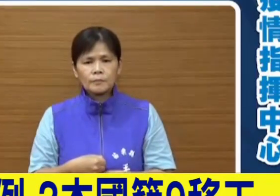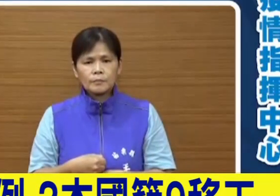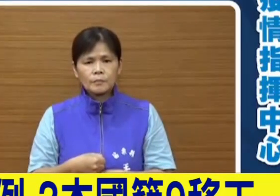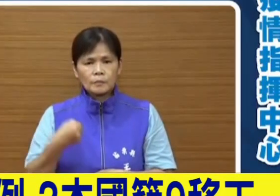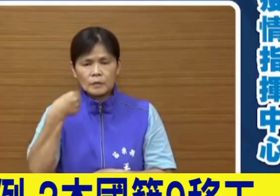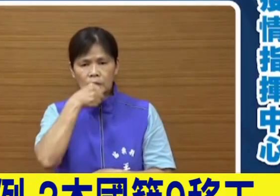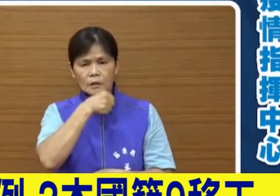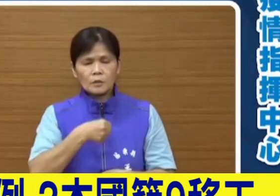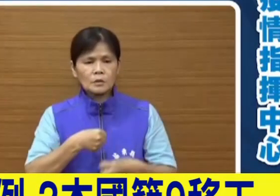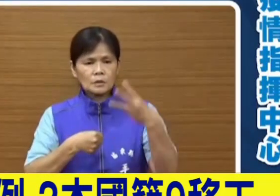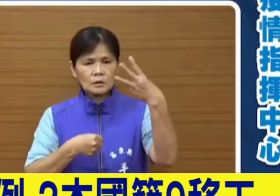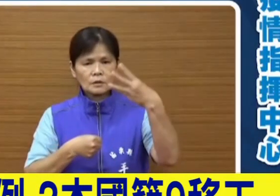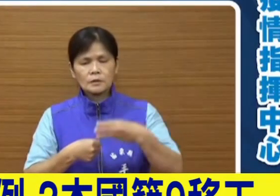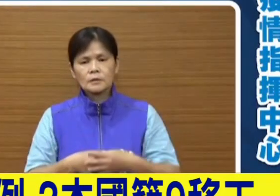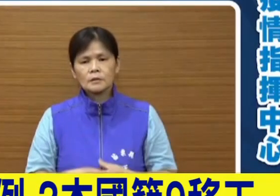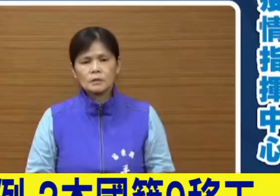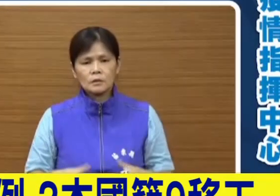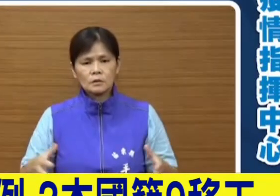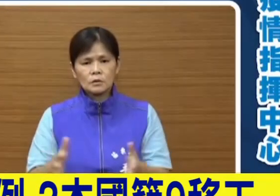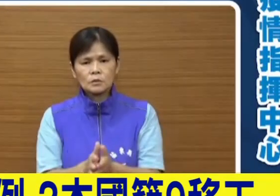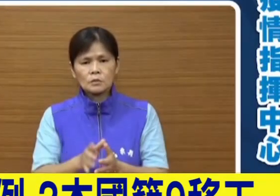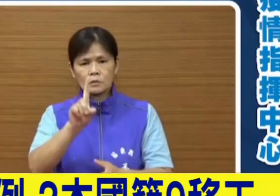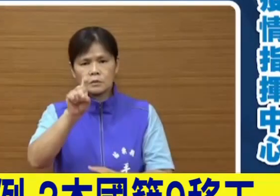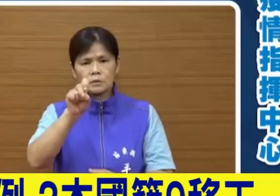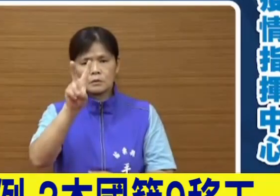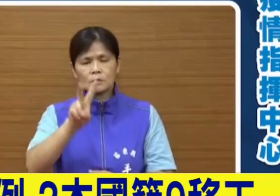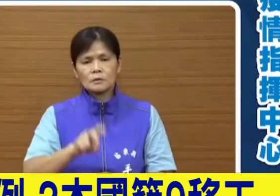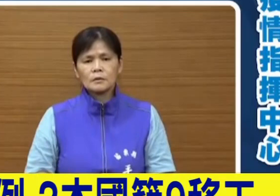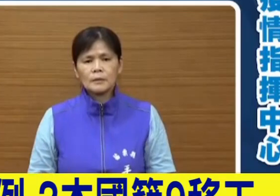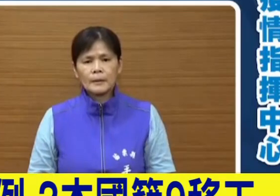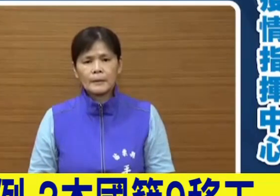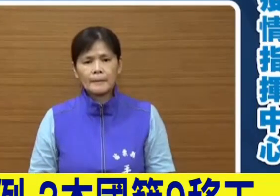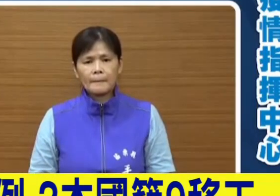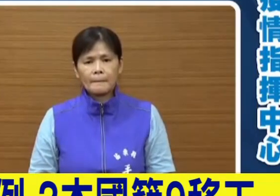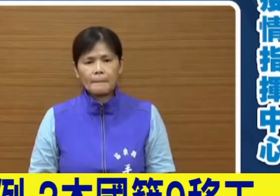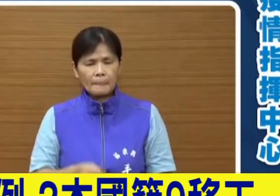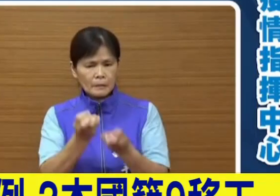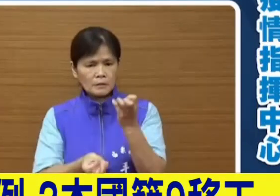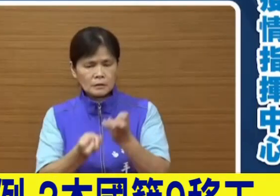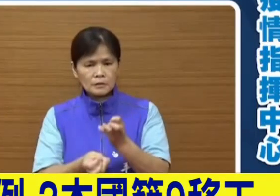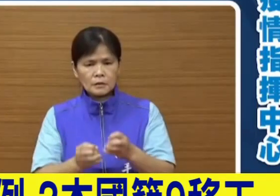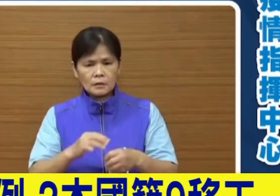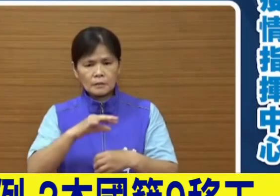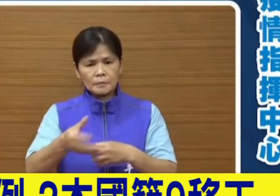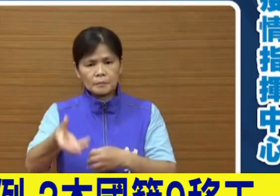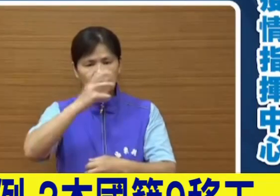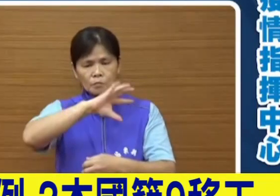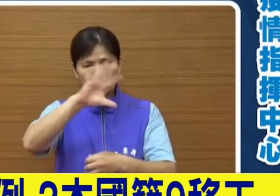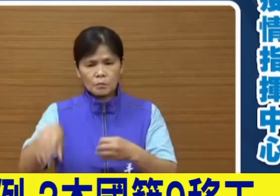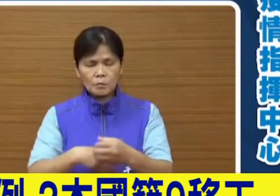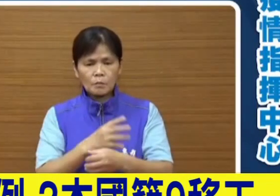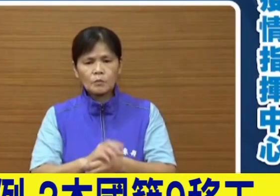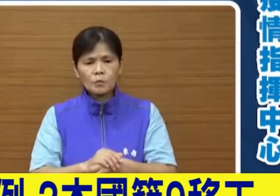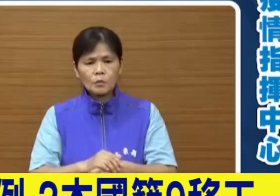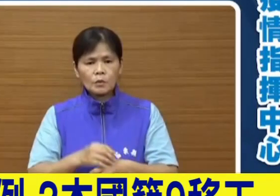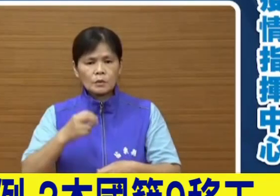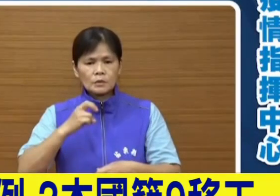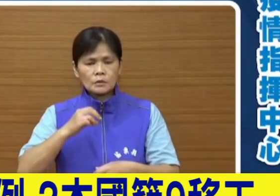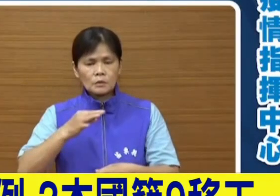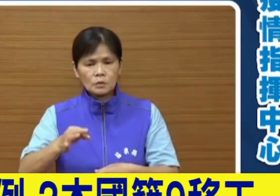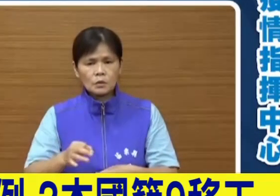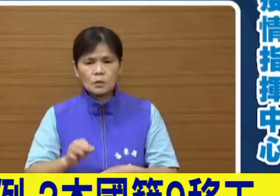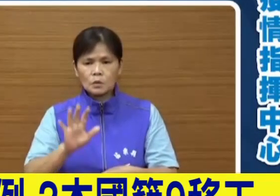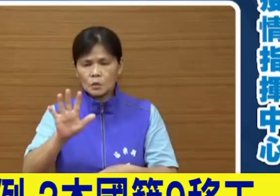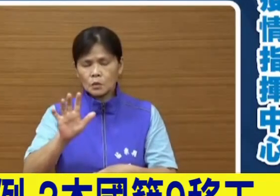本国的有3个，总共加起来是12位。细项的部分呢、包括金源店相关的